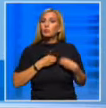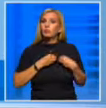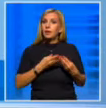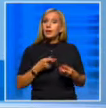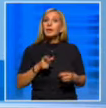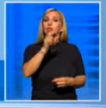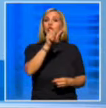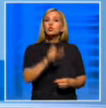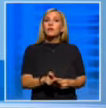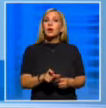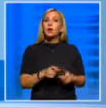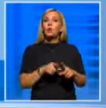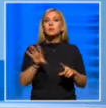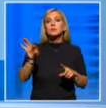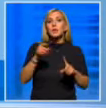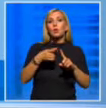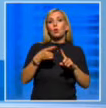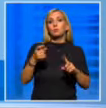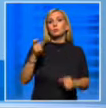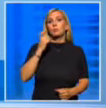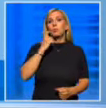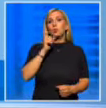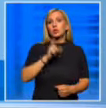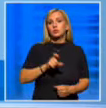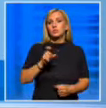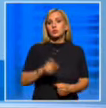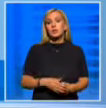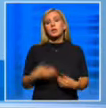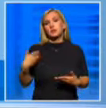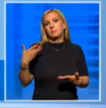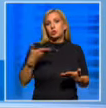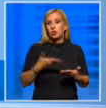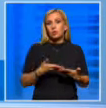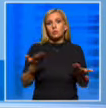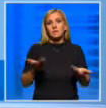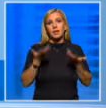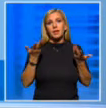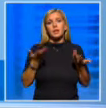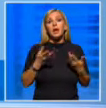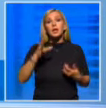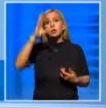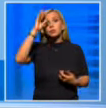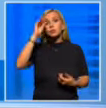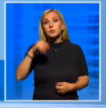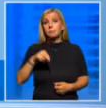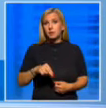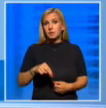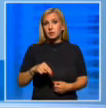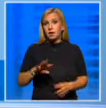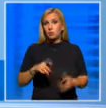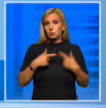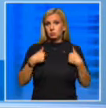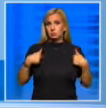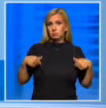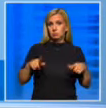е посочен от Борисов. Да не говорим, че там ще се появи веднага и господин Пеевски. Ако ние не познаваме